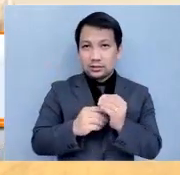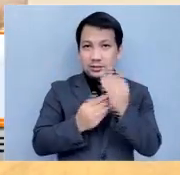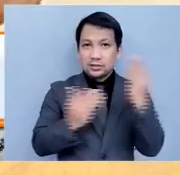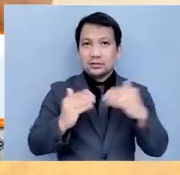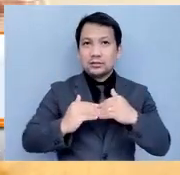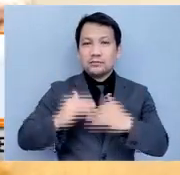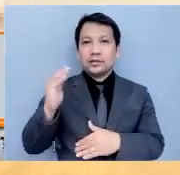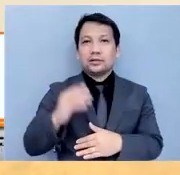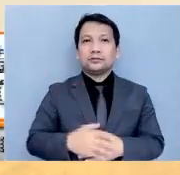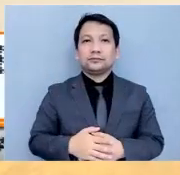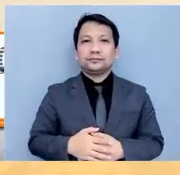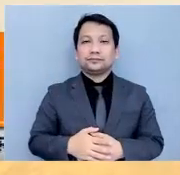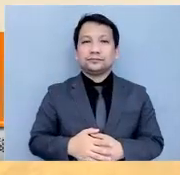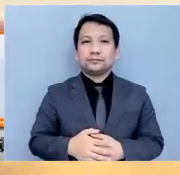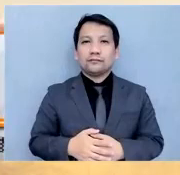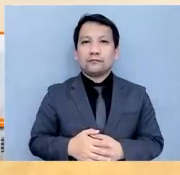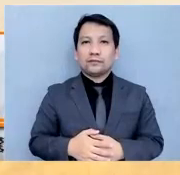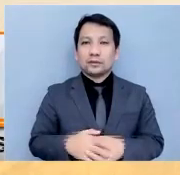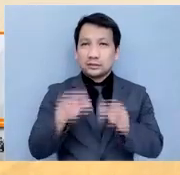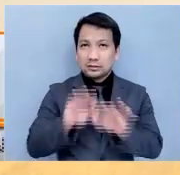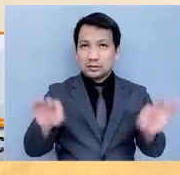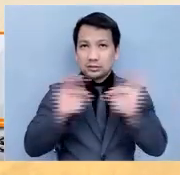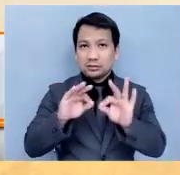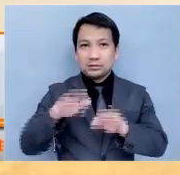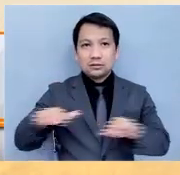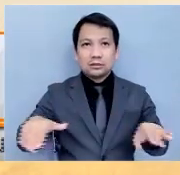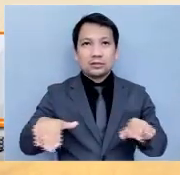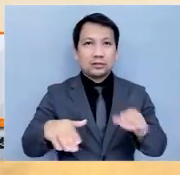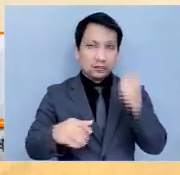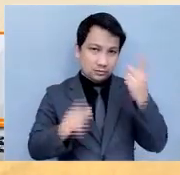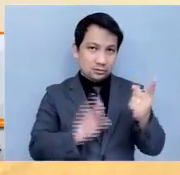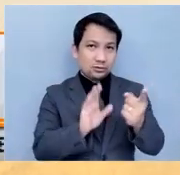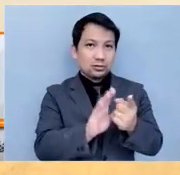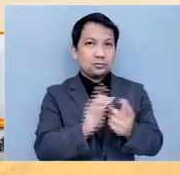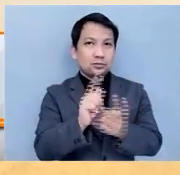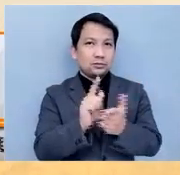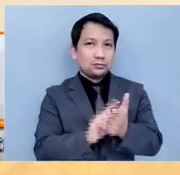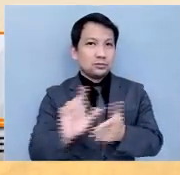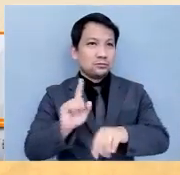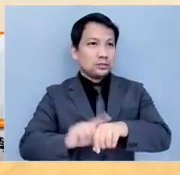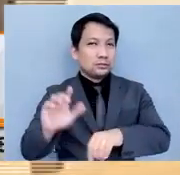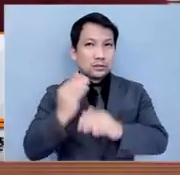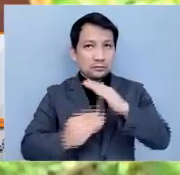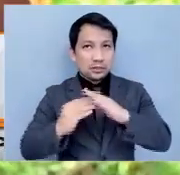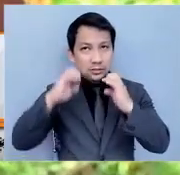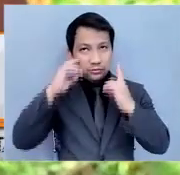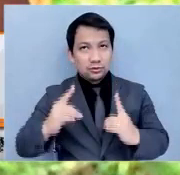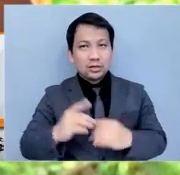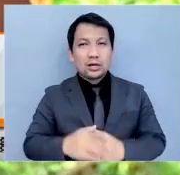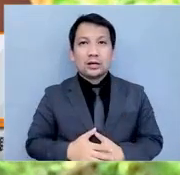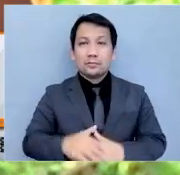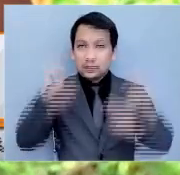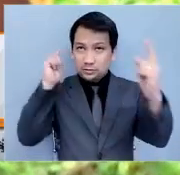the essential things that a child or a learner has to learn during his or her time sa basic education. Target